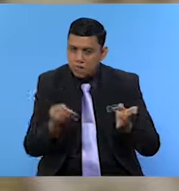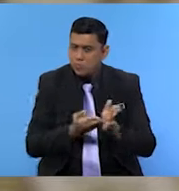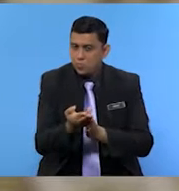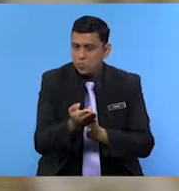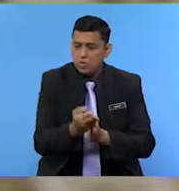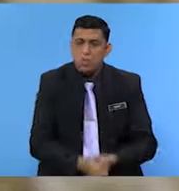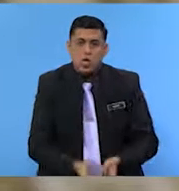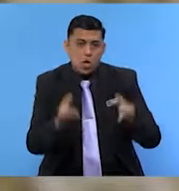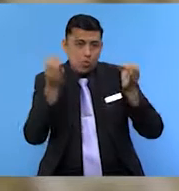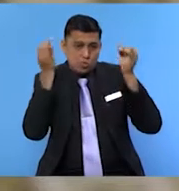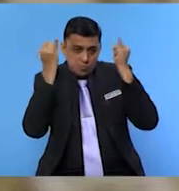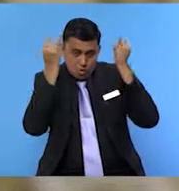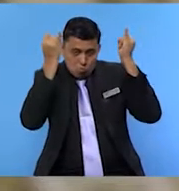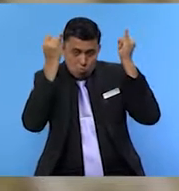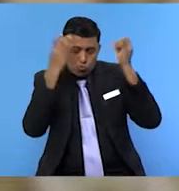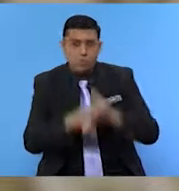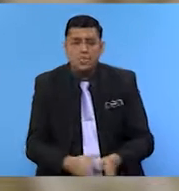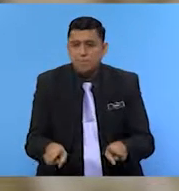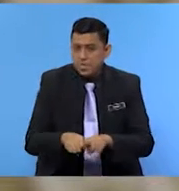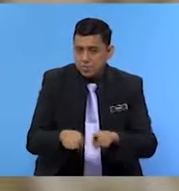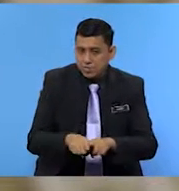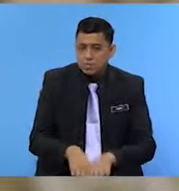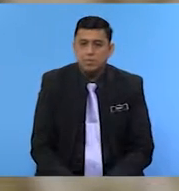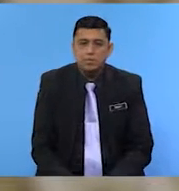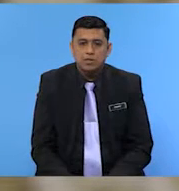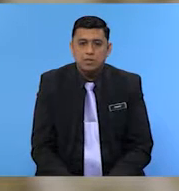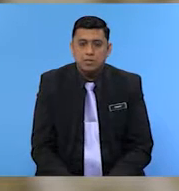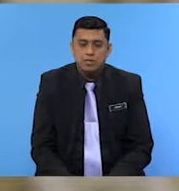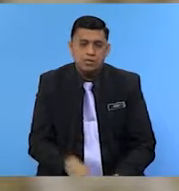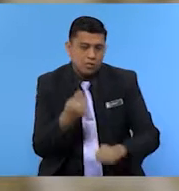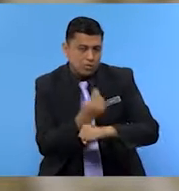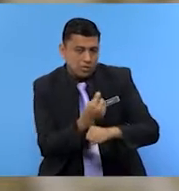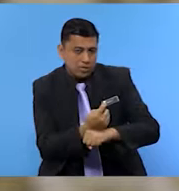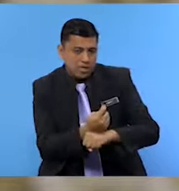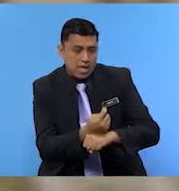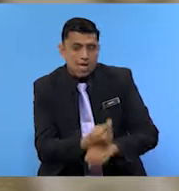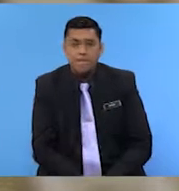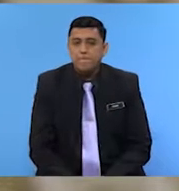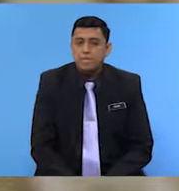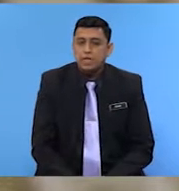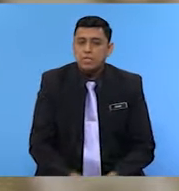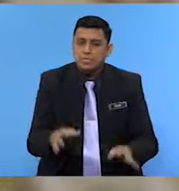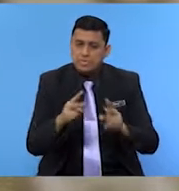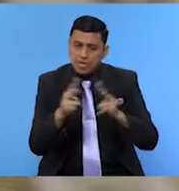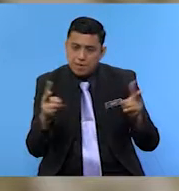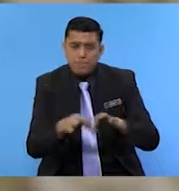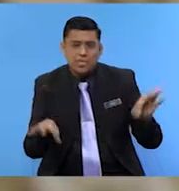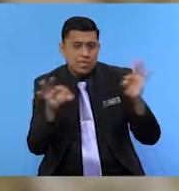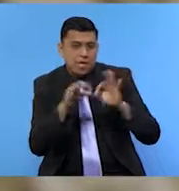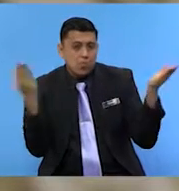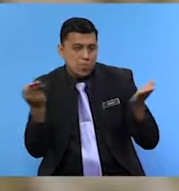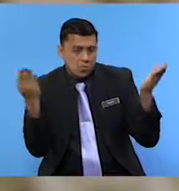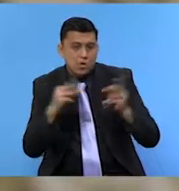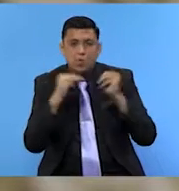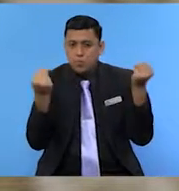dan kita junjung bersama-sama semua pihak di negara kita. Peranan masyarakat itu sendiri sebenarnya sangat penting dalam memupuk sebuah